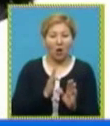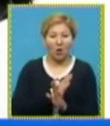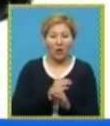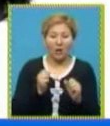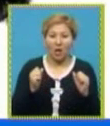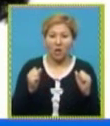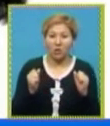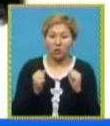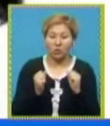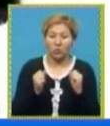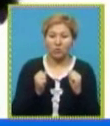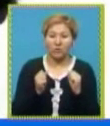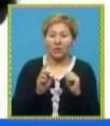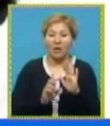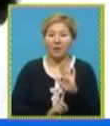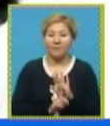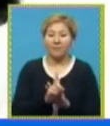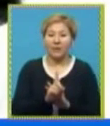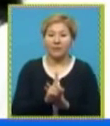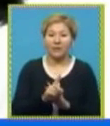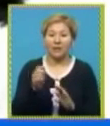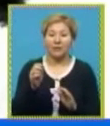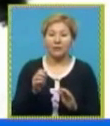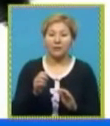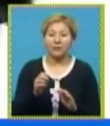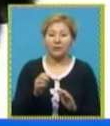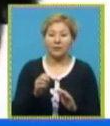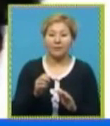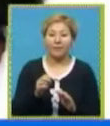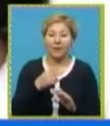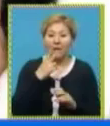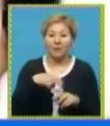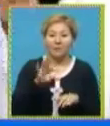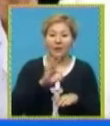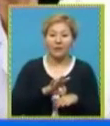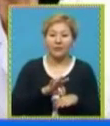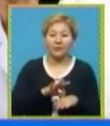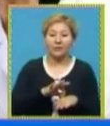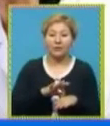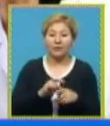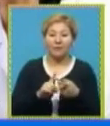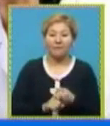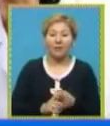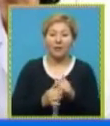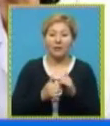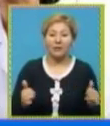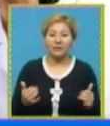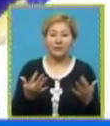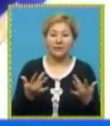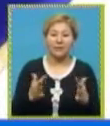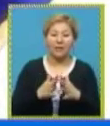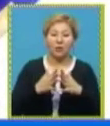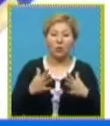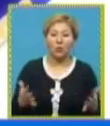қыс басталғалы бері жылдағыдай жедел респираторлы вирусты инфекциялардың саны көбейген. Олардың